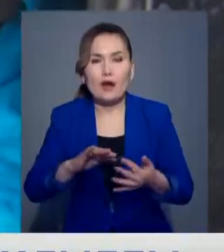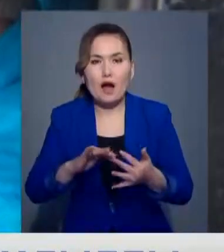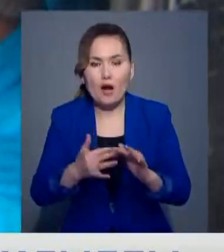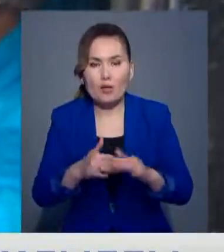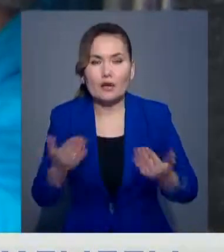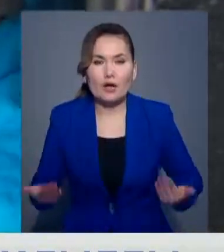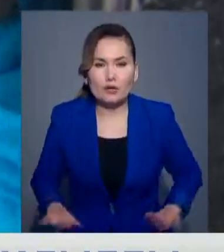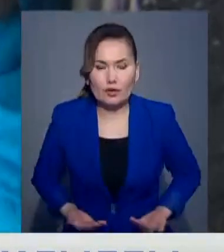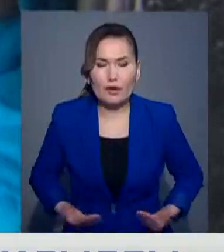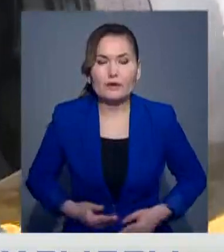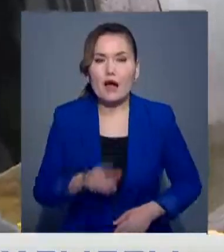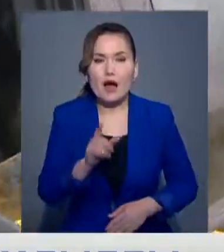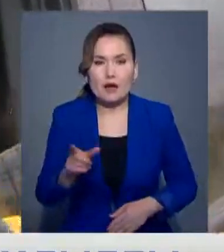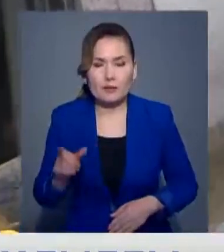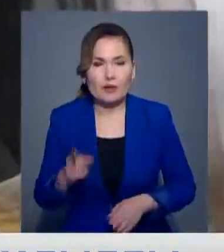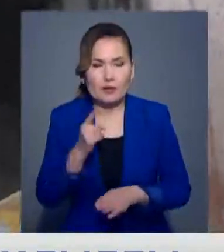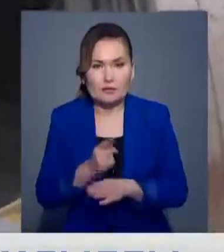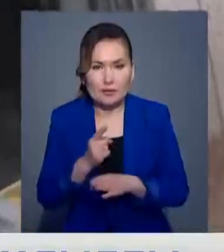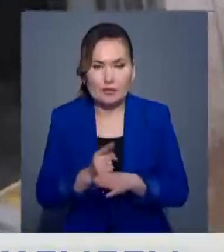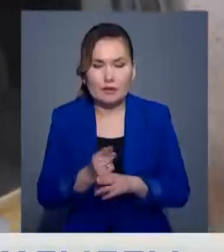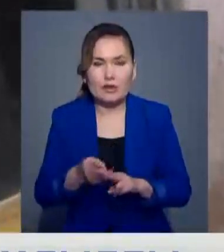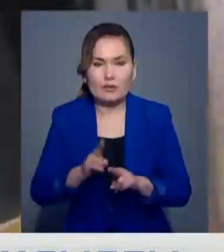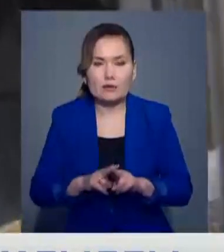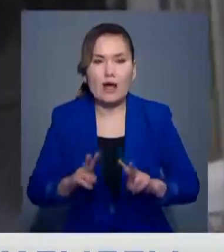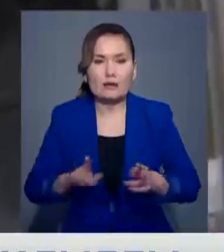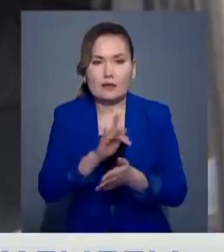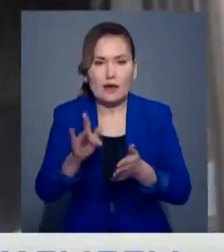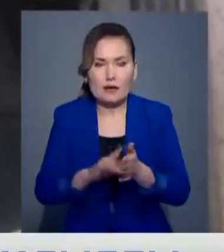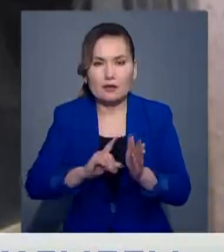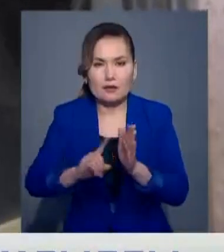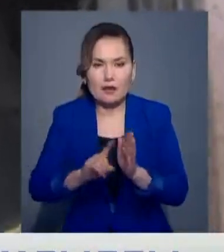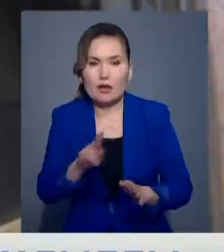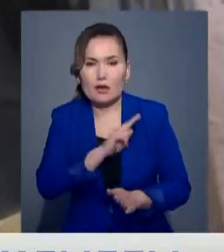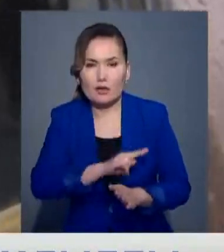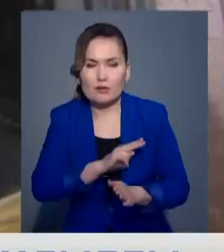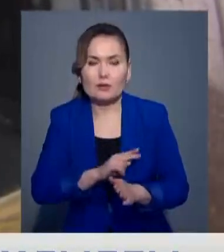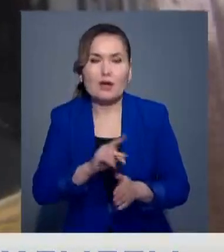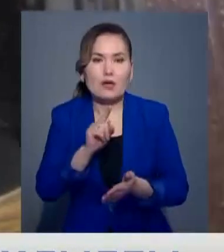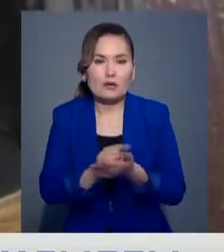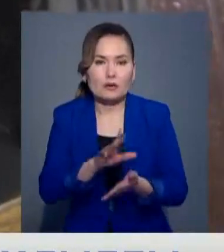жағын қарастырды ма? Мен акиматтан волонтер едім. Волонтерда жұмысы.